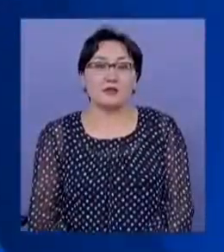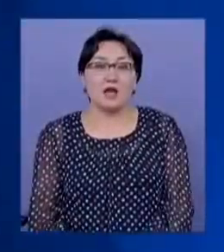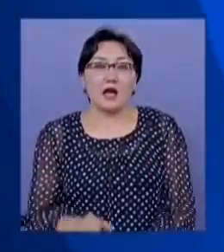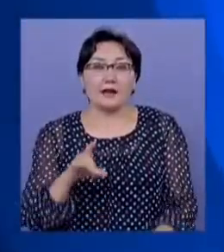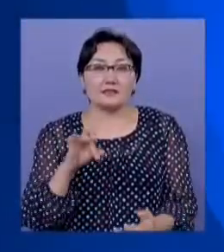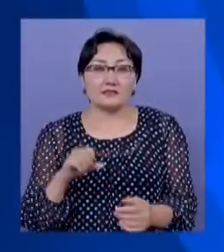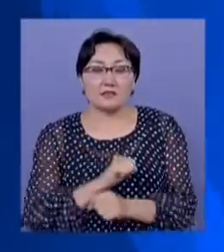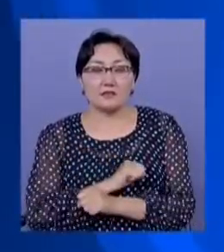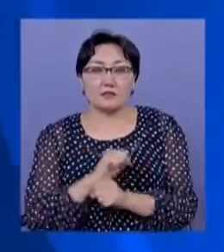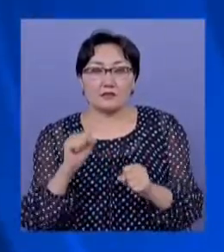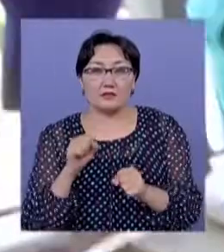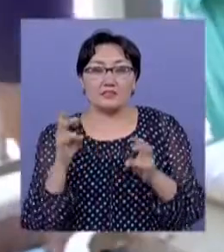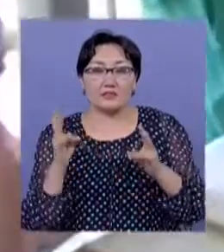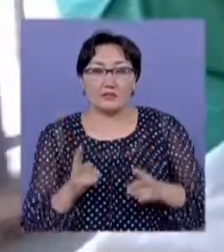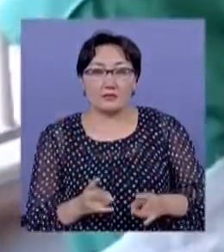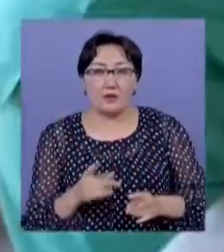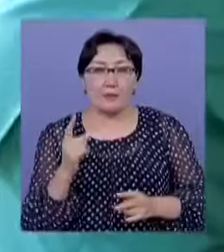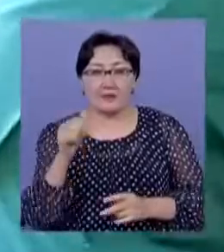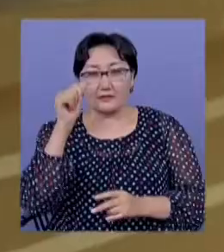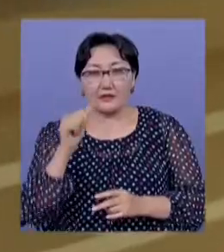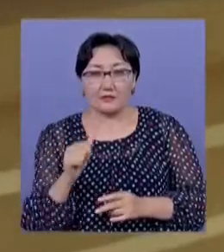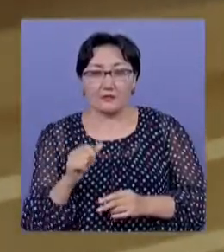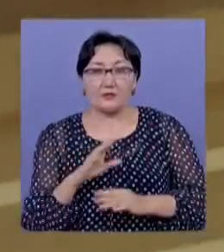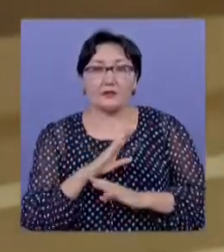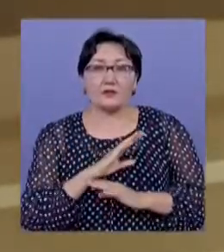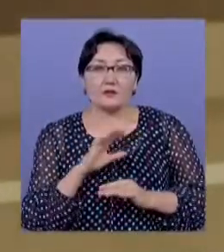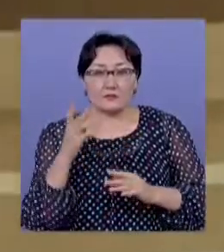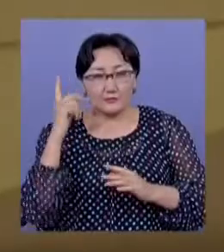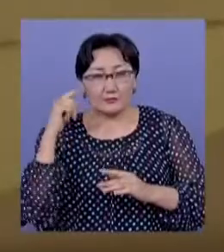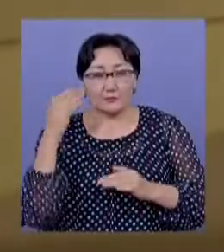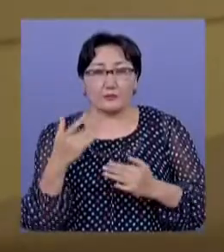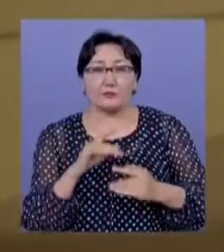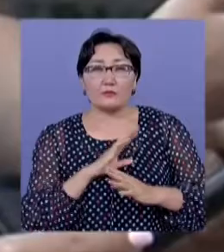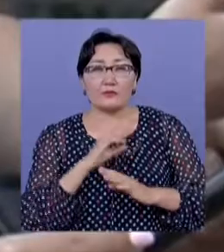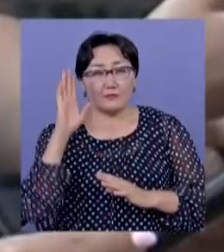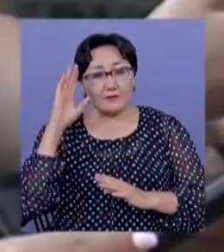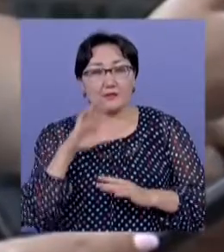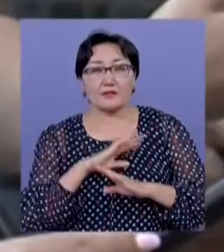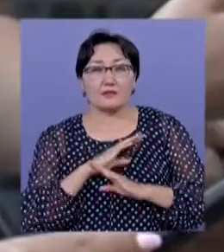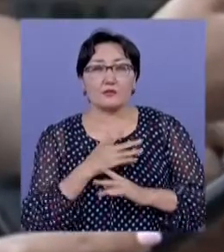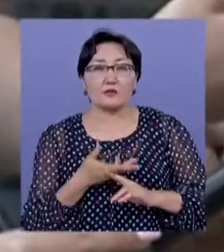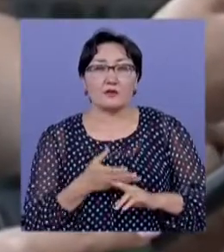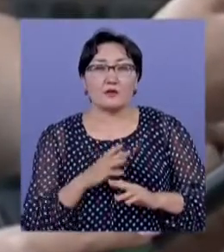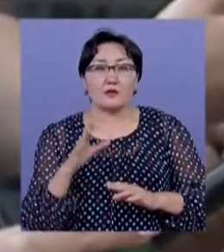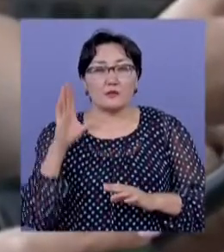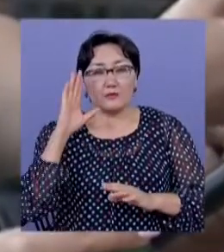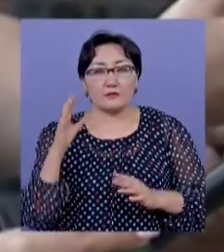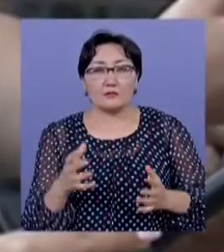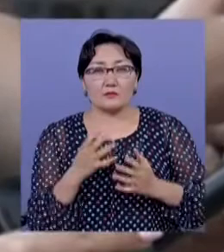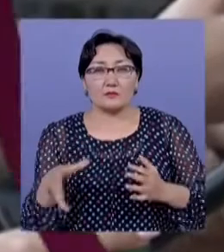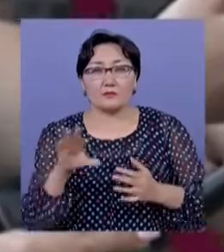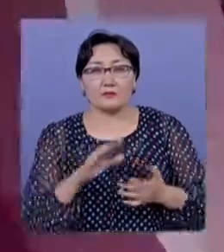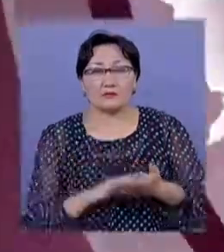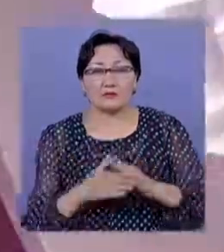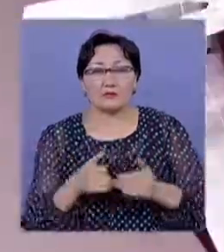Арыстағы апаттан зардап шегіп, бір ай бойы ес-түссіз жатқан бала қайтыс болды. Баланы құтқару үшін барлық жағдай жасалды.